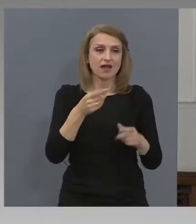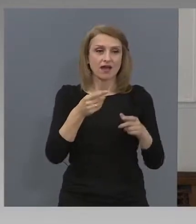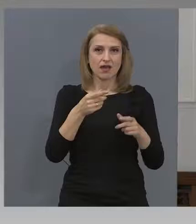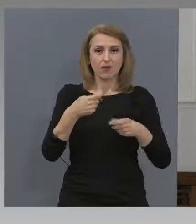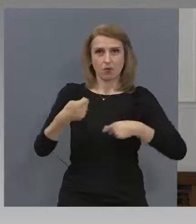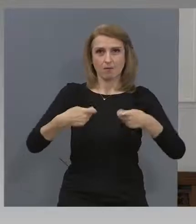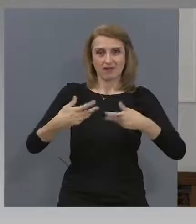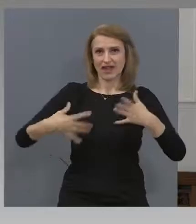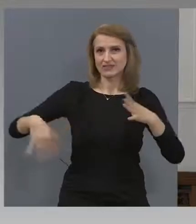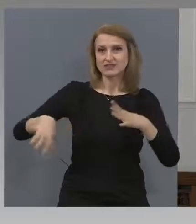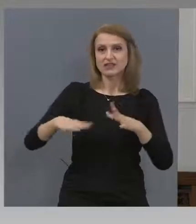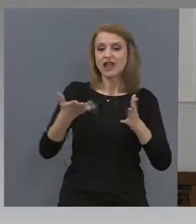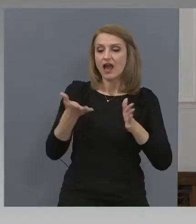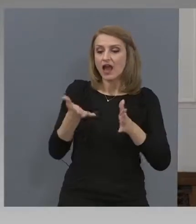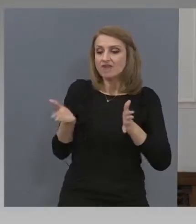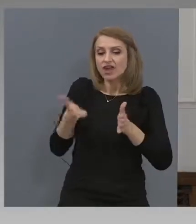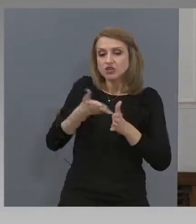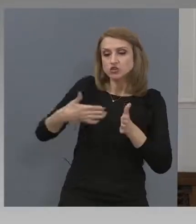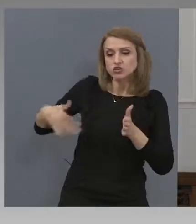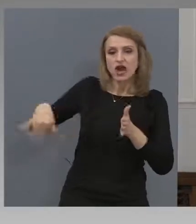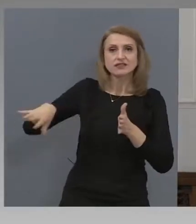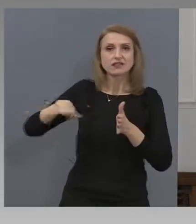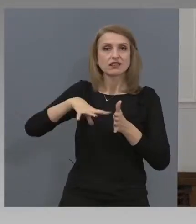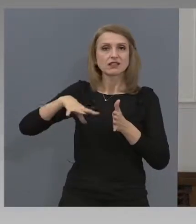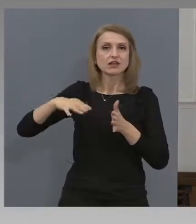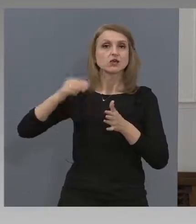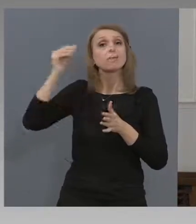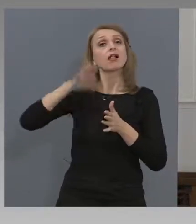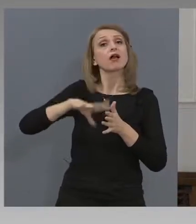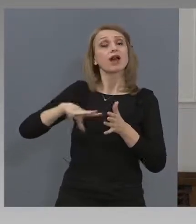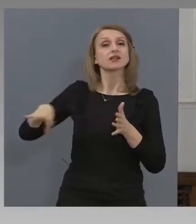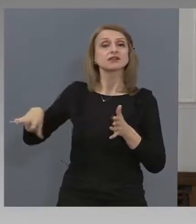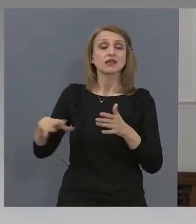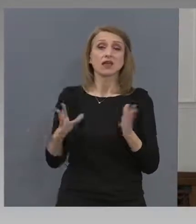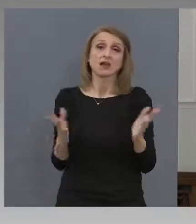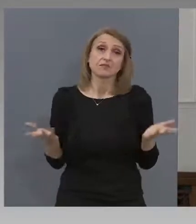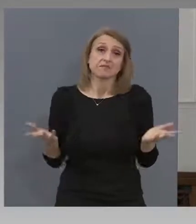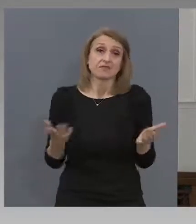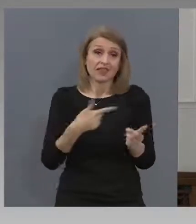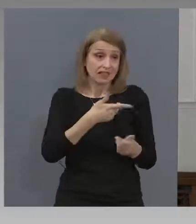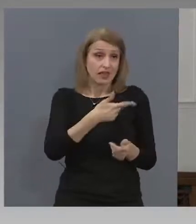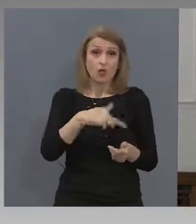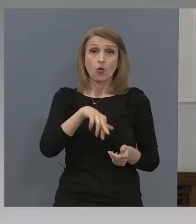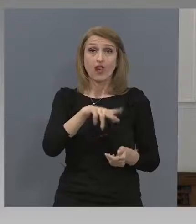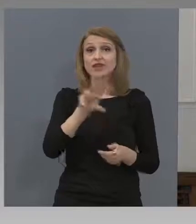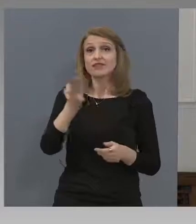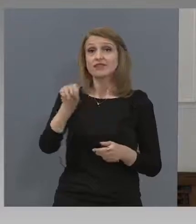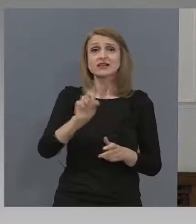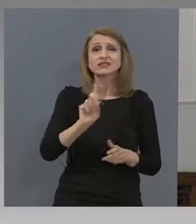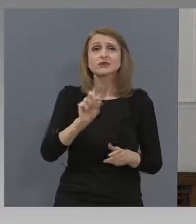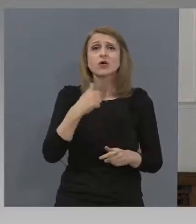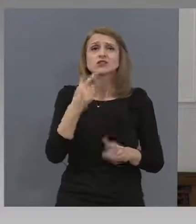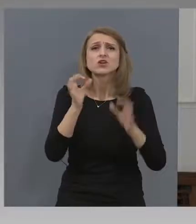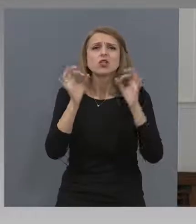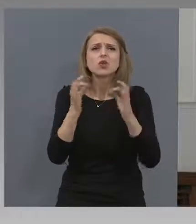Благодаря. И те колегите ви казаха, че това е въпрос на маркетингов подход и решение, едва ли биха могли да кажат процент. Аз